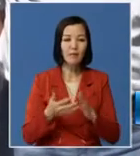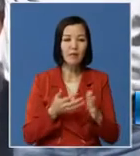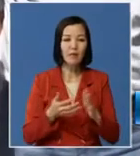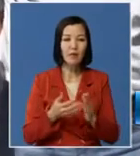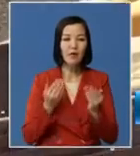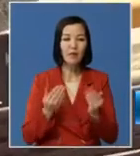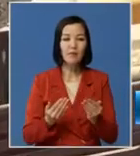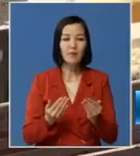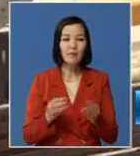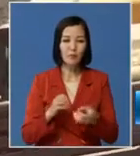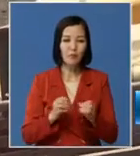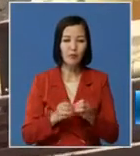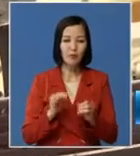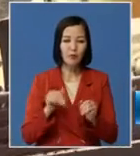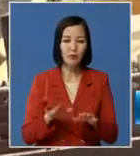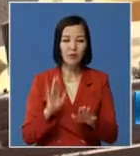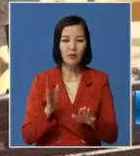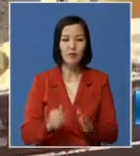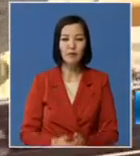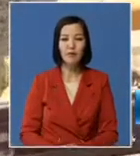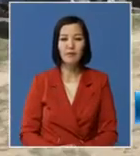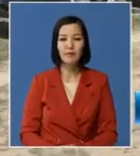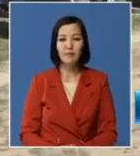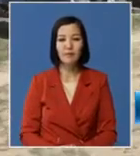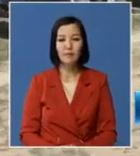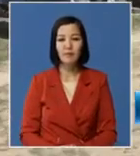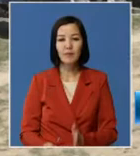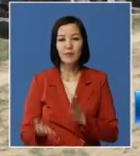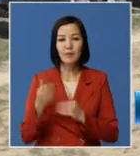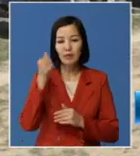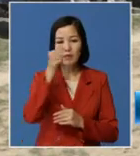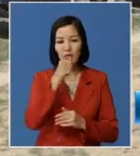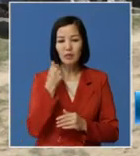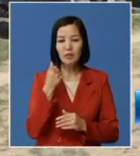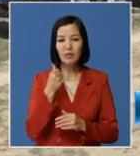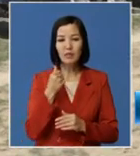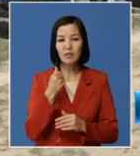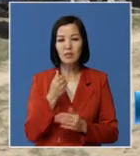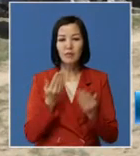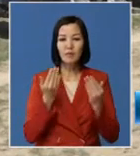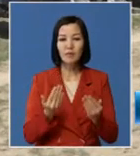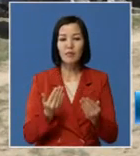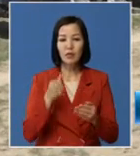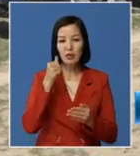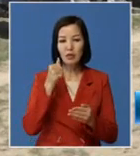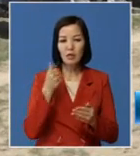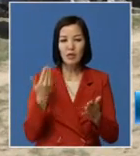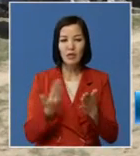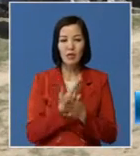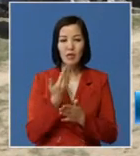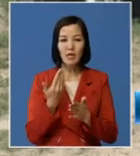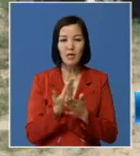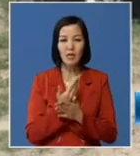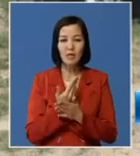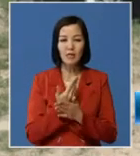басшысы биыл бұл түйткіл өз шешімін табады деп отыр. Былтыр жылы 6 комбайнымыз келді. Биылғы жылғы жаңаланған